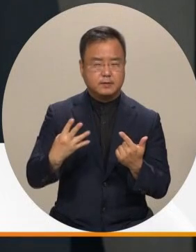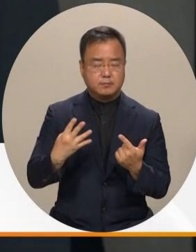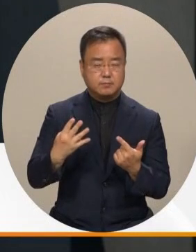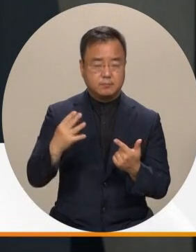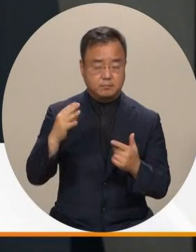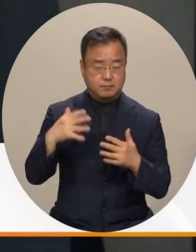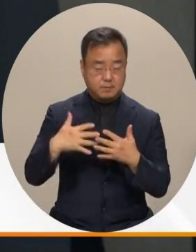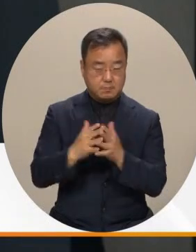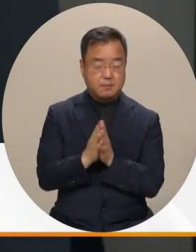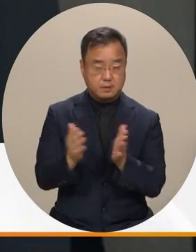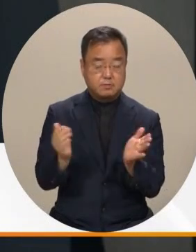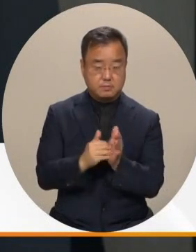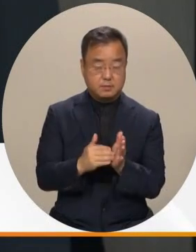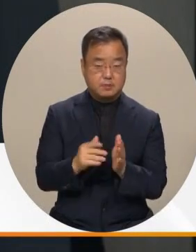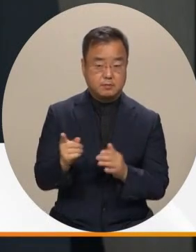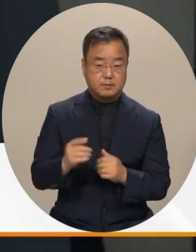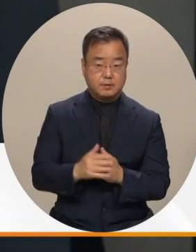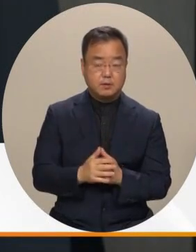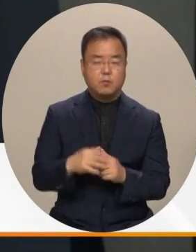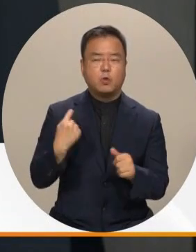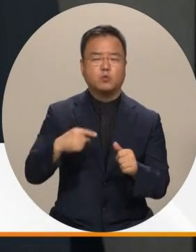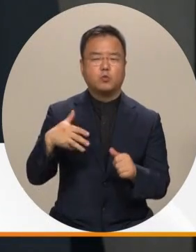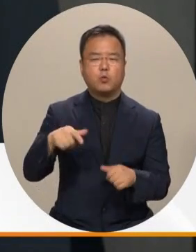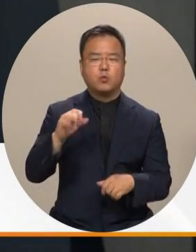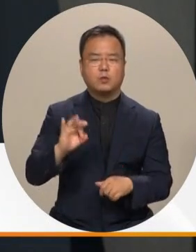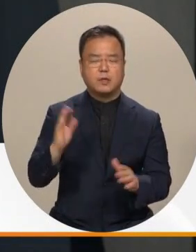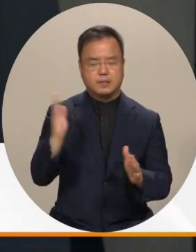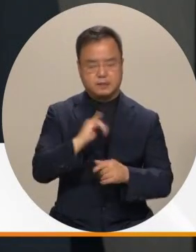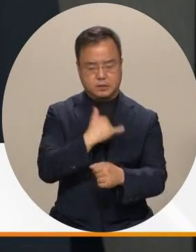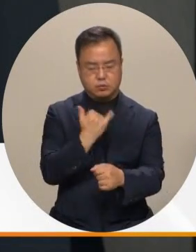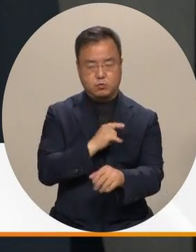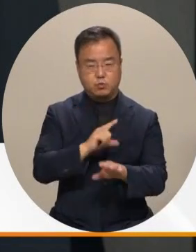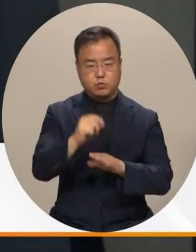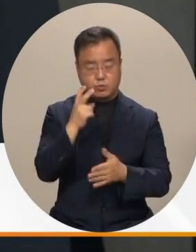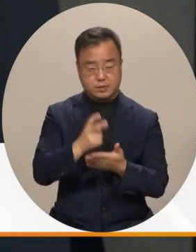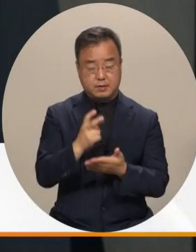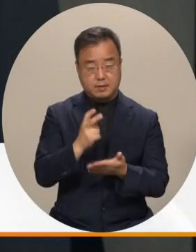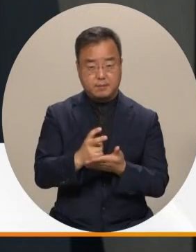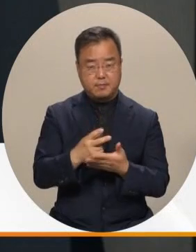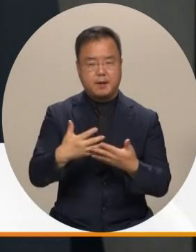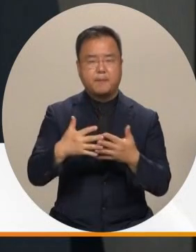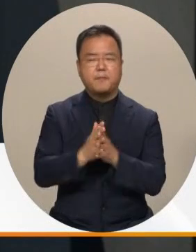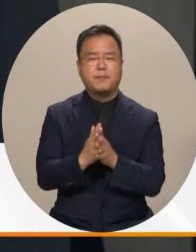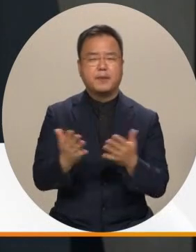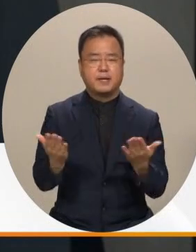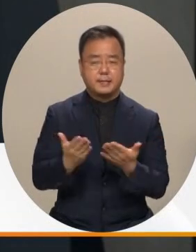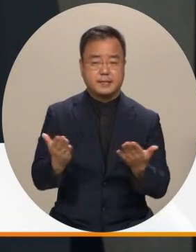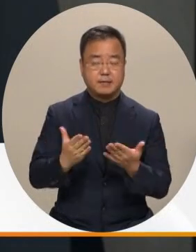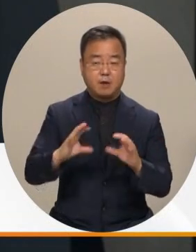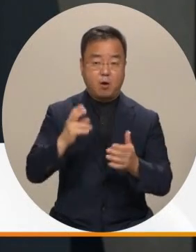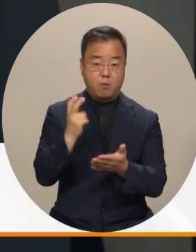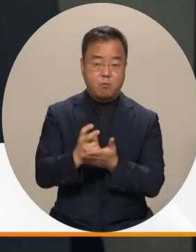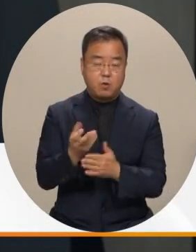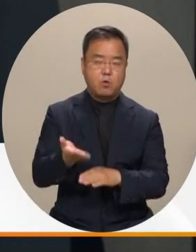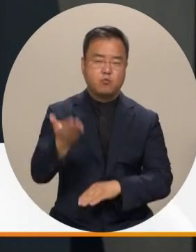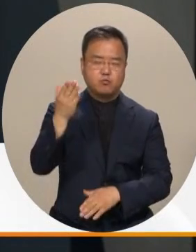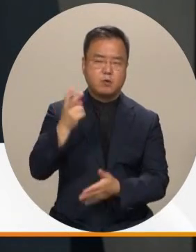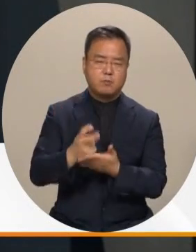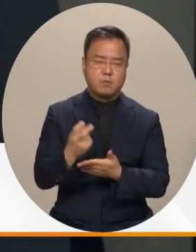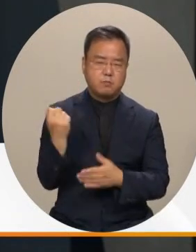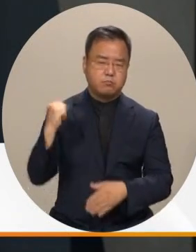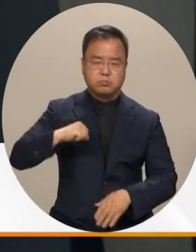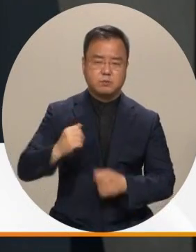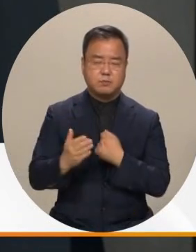조례를 이에 교육청은이 학생인권 조례 폐지가 헌법과 상위 법령을 위반한다면